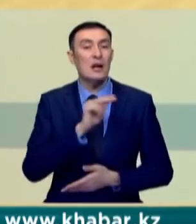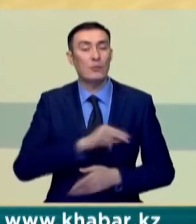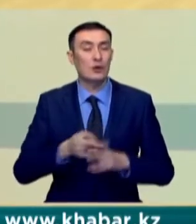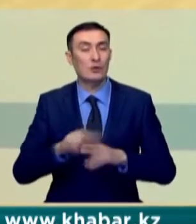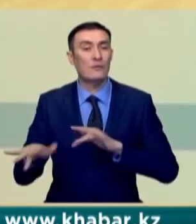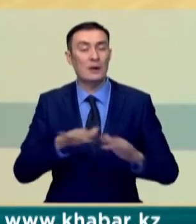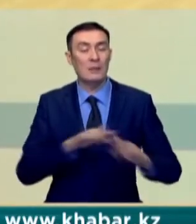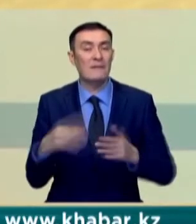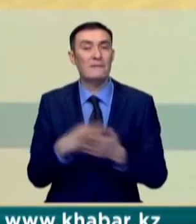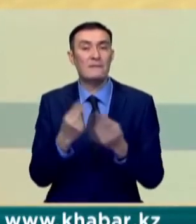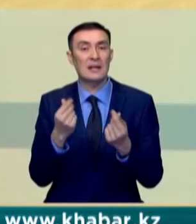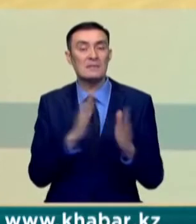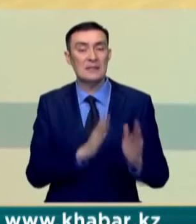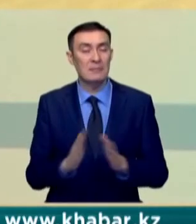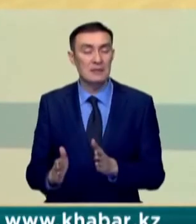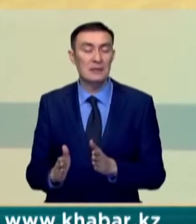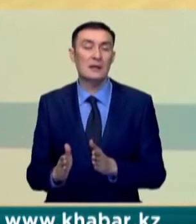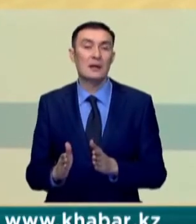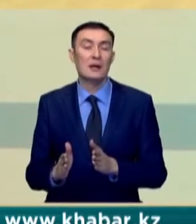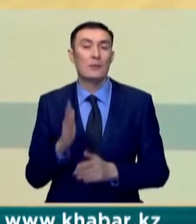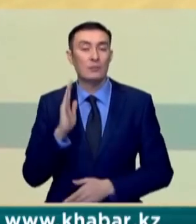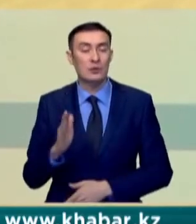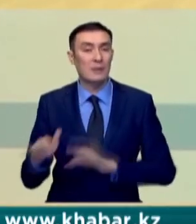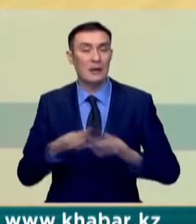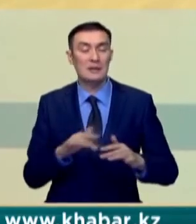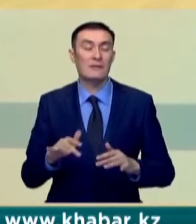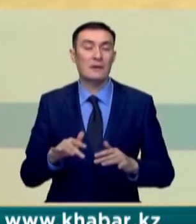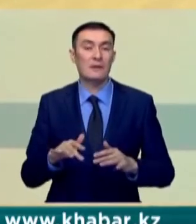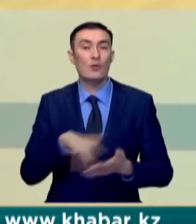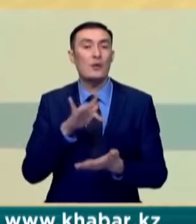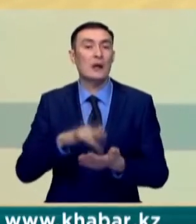будет в рамках Совета по финансовой стабильности проходить, она будет проходить вместо площадки города Алматы.